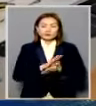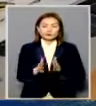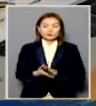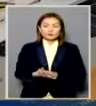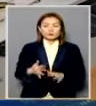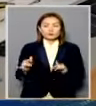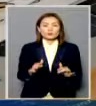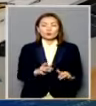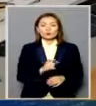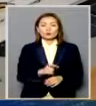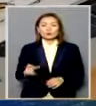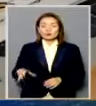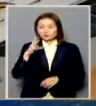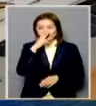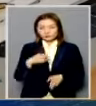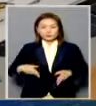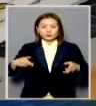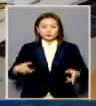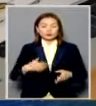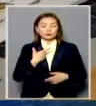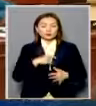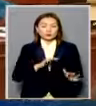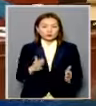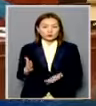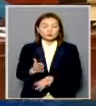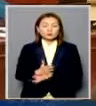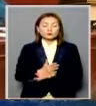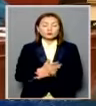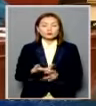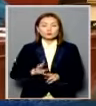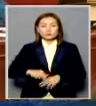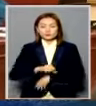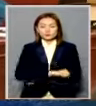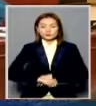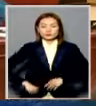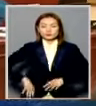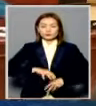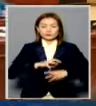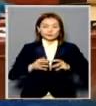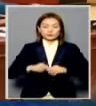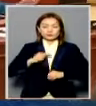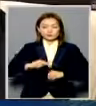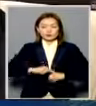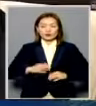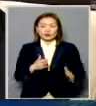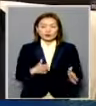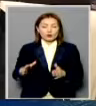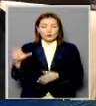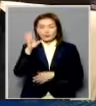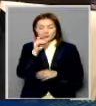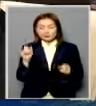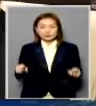за действиями людей, которые приезжают сюда, за событиями, происходящими на территории в целом. Работы по реабилитации